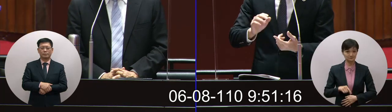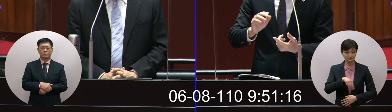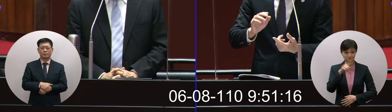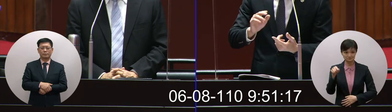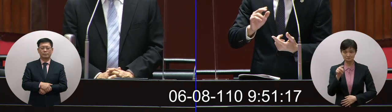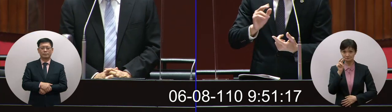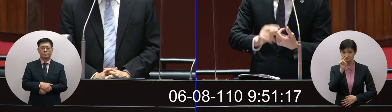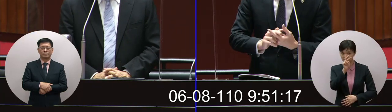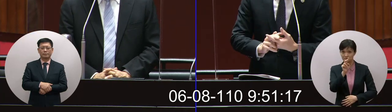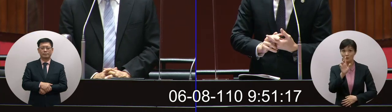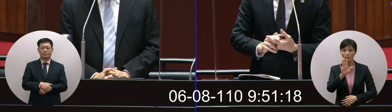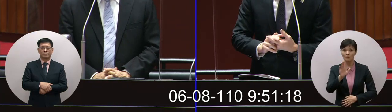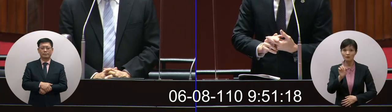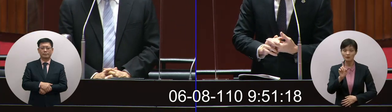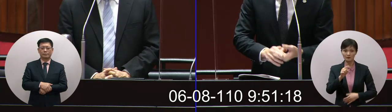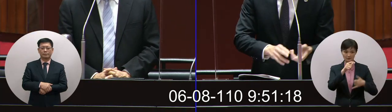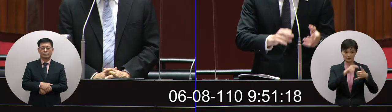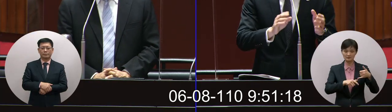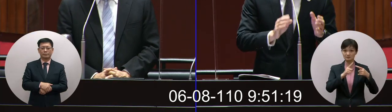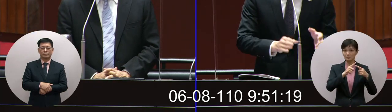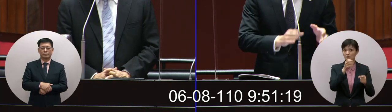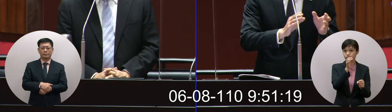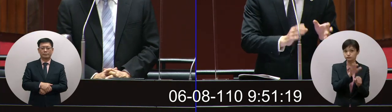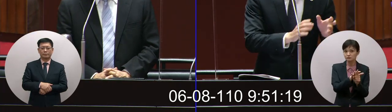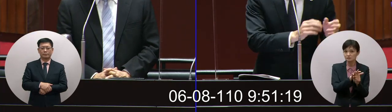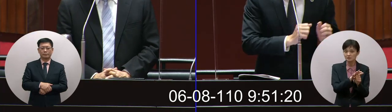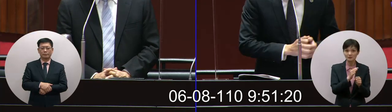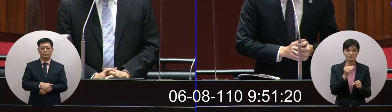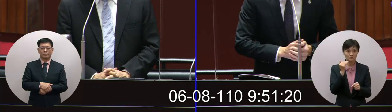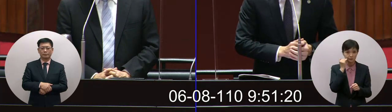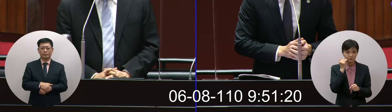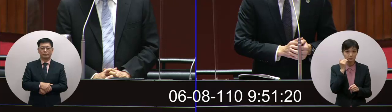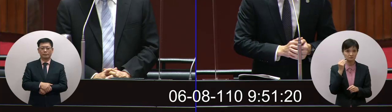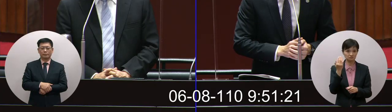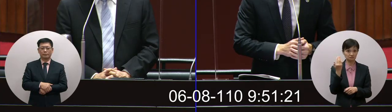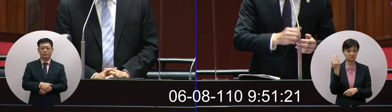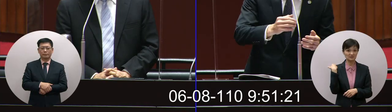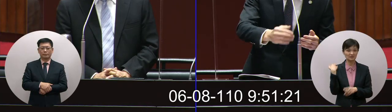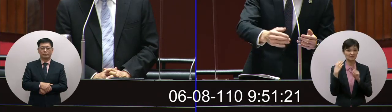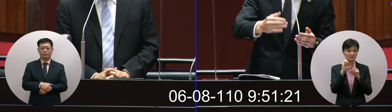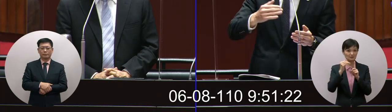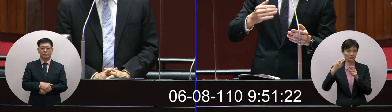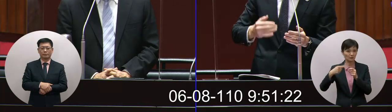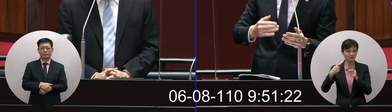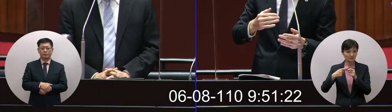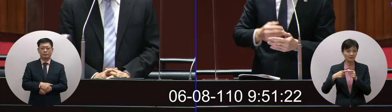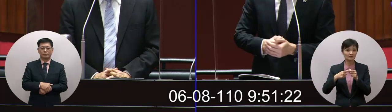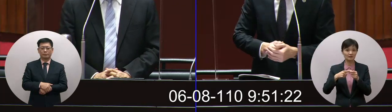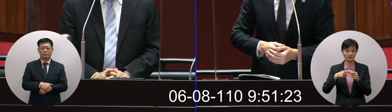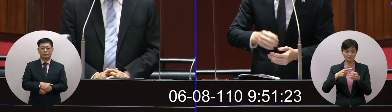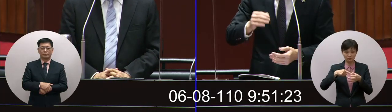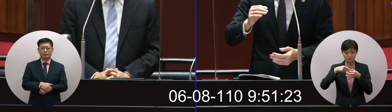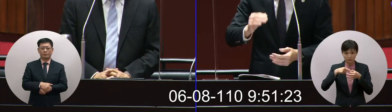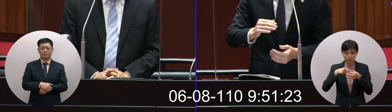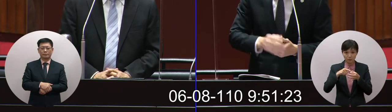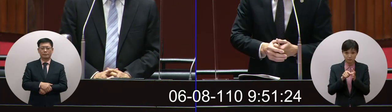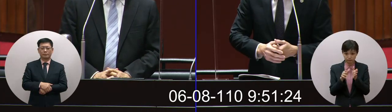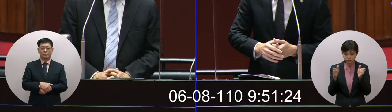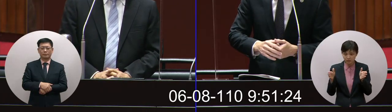看到，譬如讲个人的补助的部分，伊去要求2019年的所得来比较讲吼，伊是毋是有超